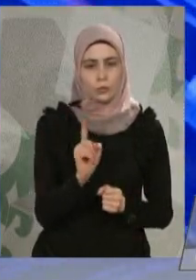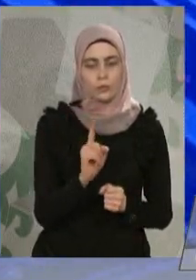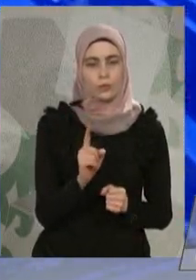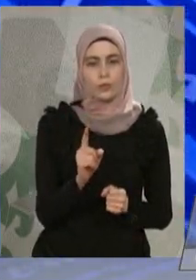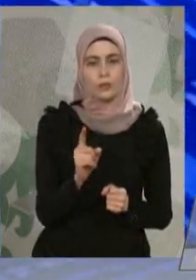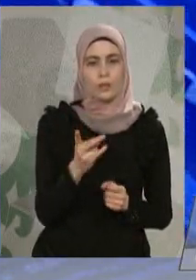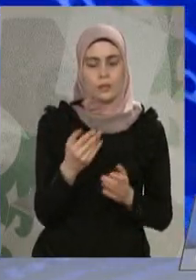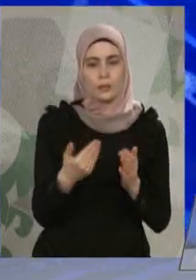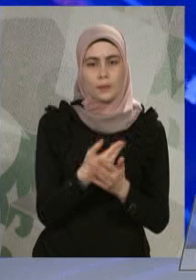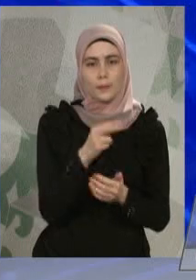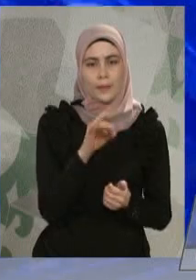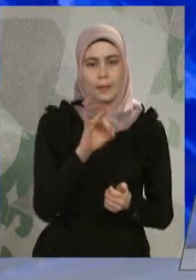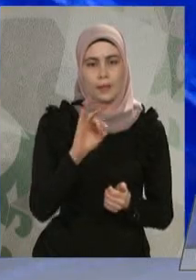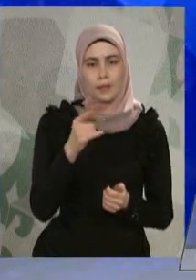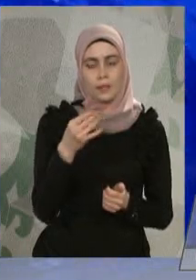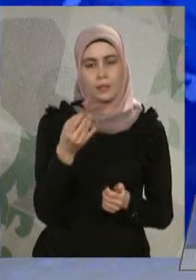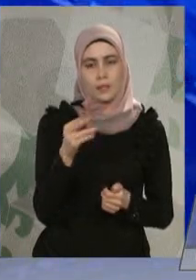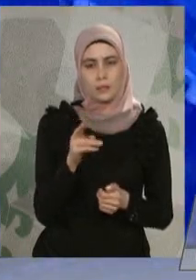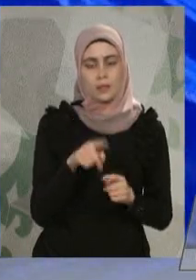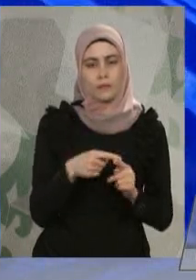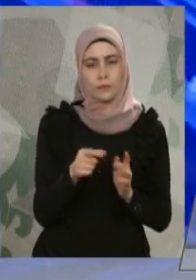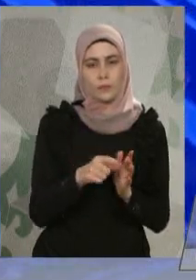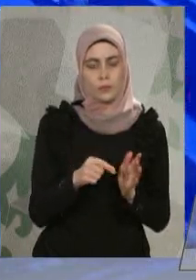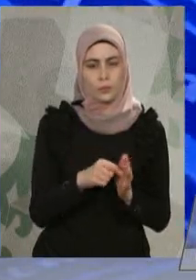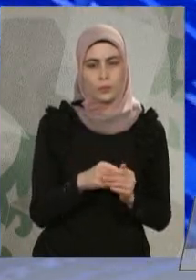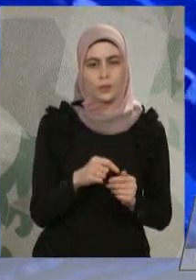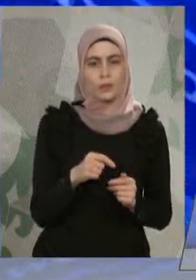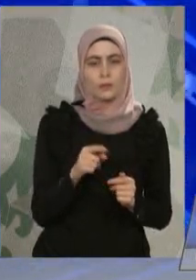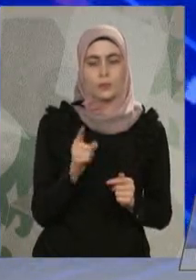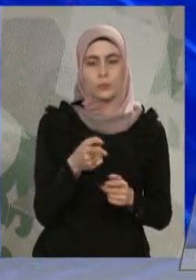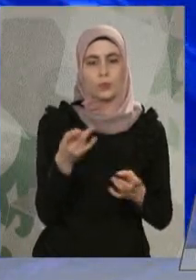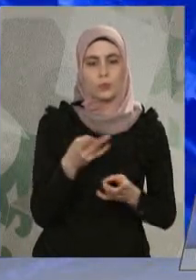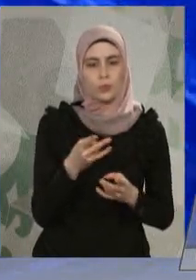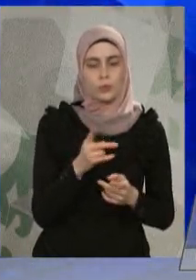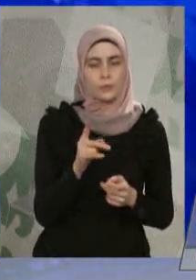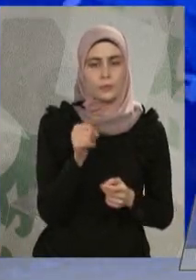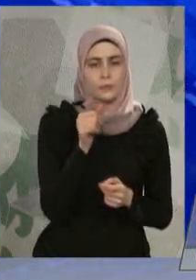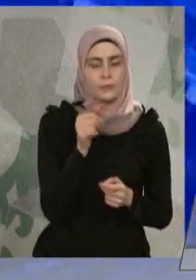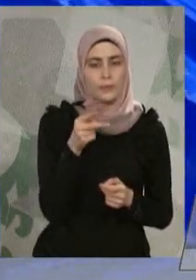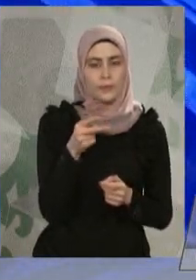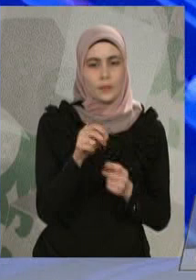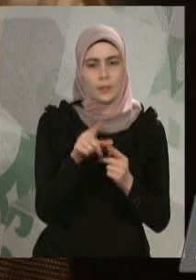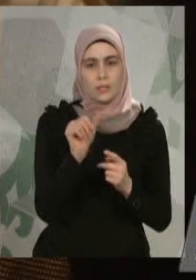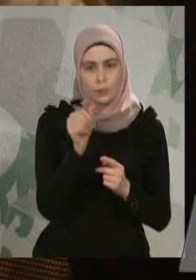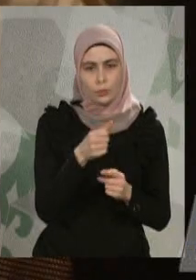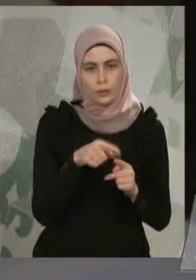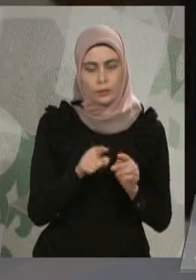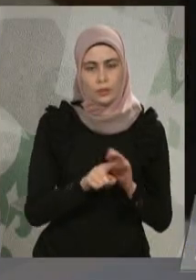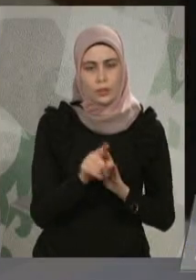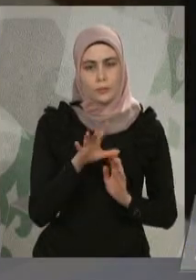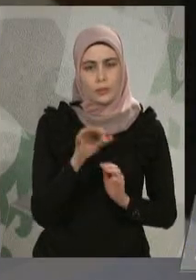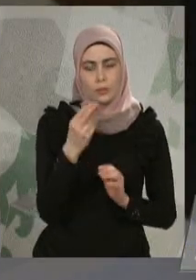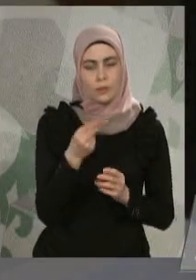проводится перерегистрация получателей данного пособия. Такая необходимость вызвана тем, что с 2017 года социальные